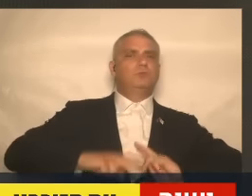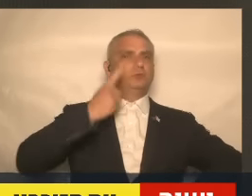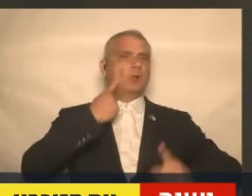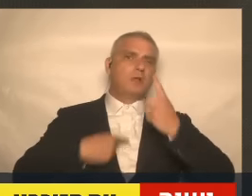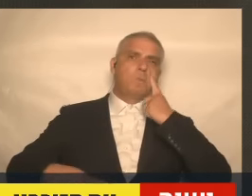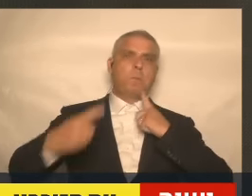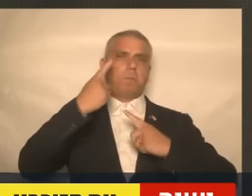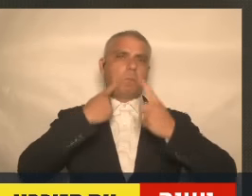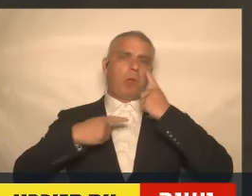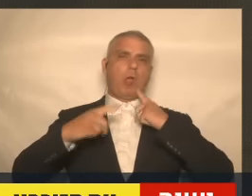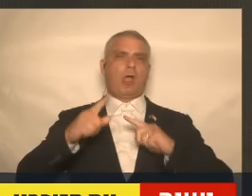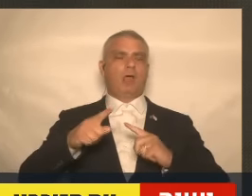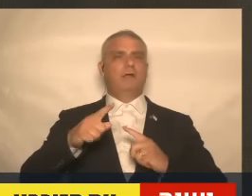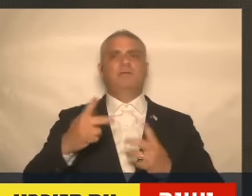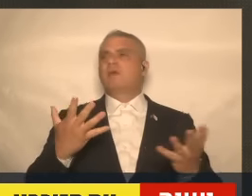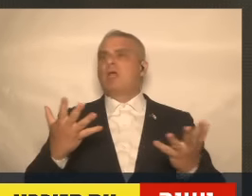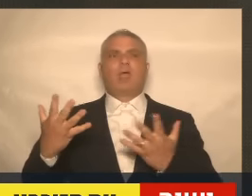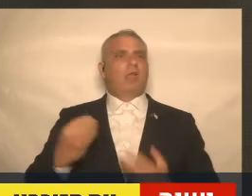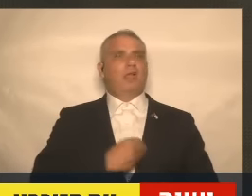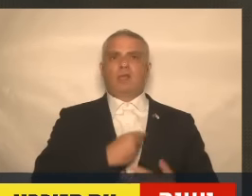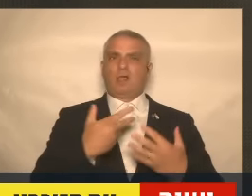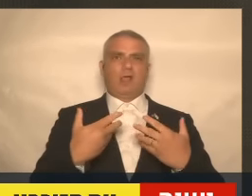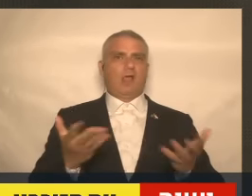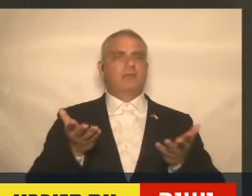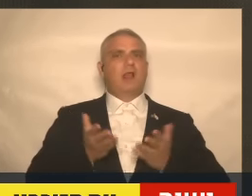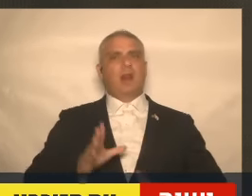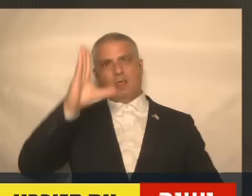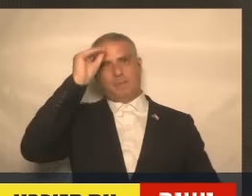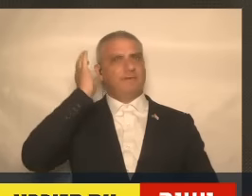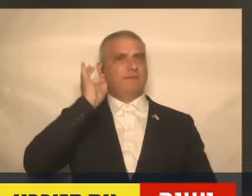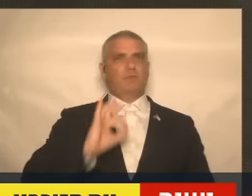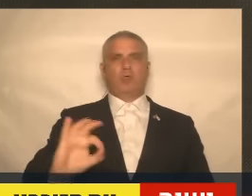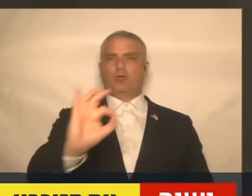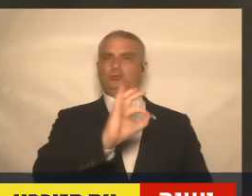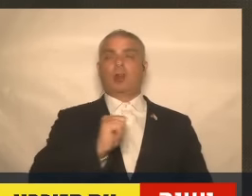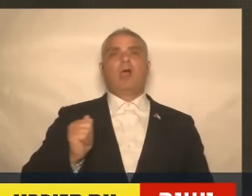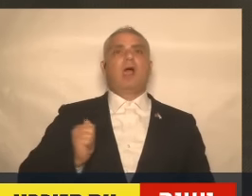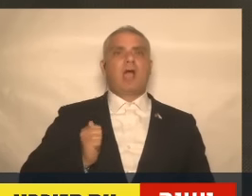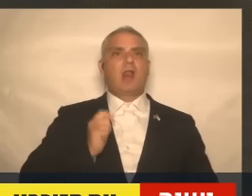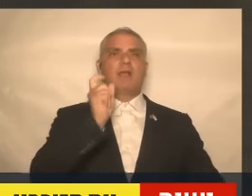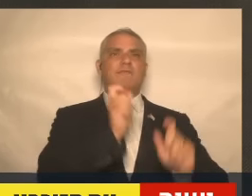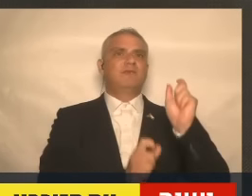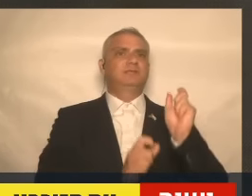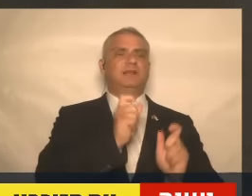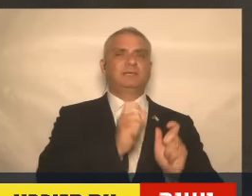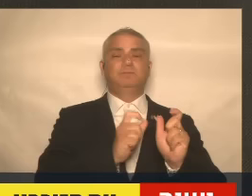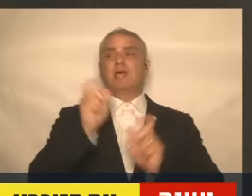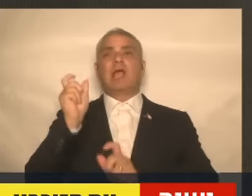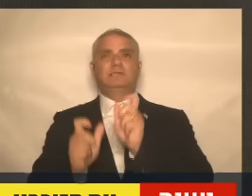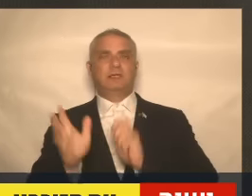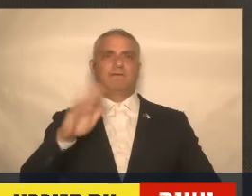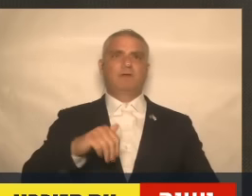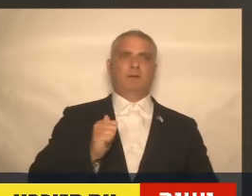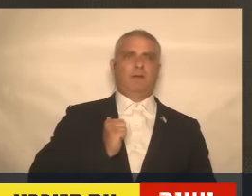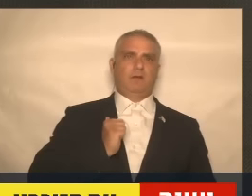בכי תמרורים וממענת להינחם על בנותיה ובניה, חיילים ואזרחים, אזרחים